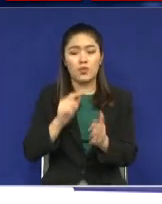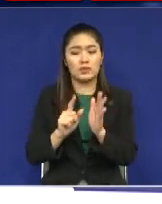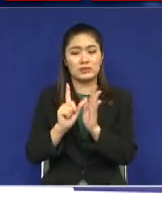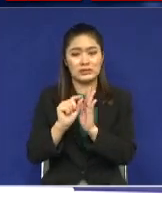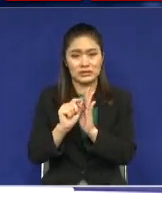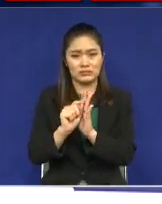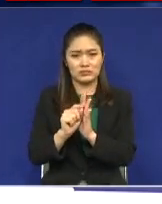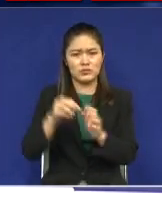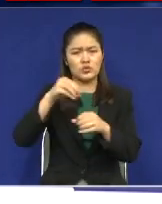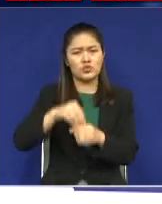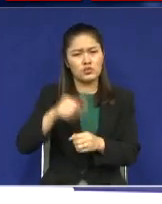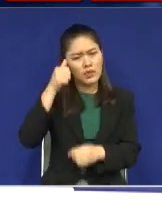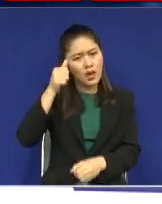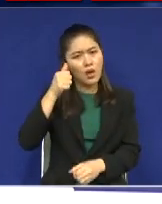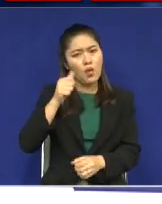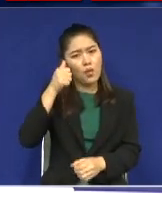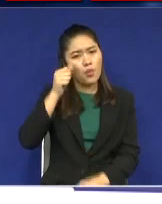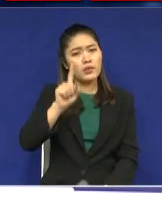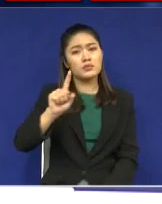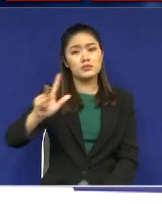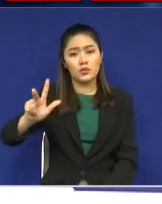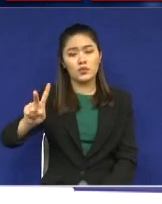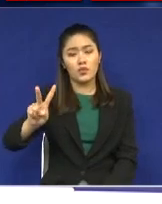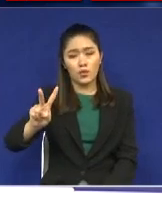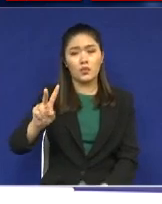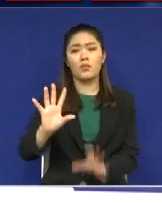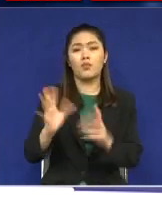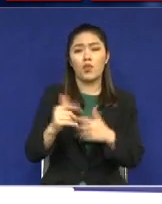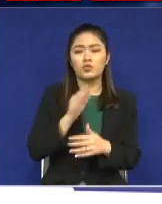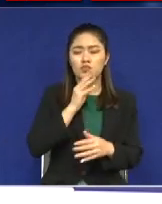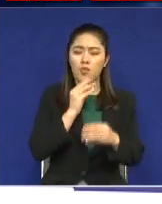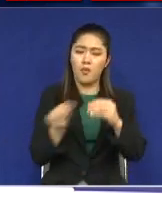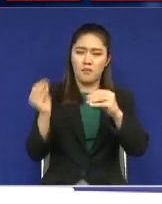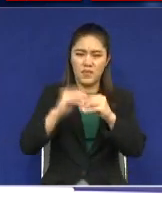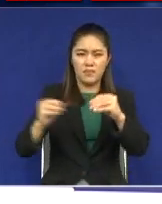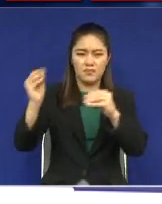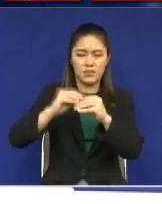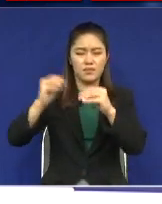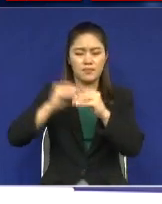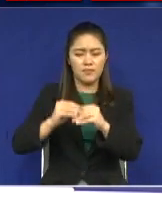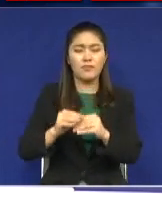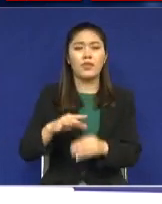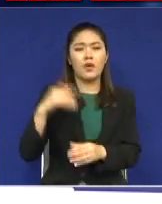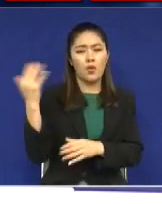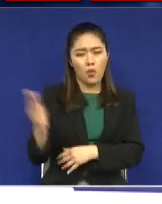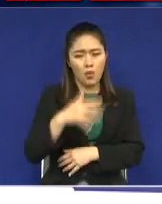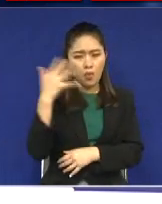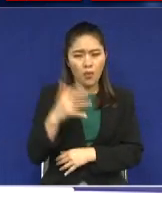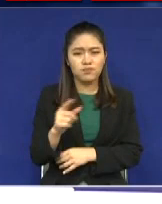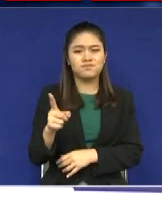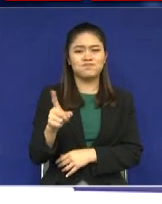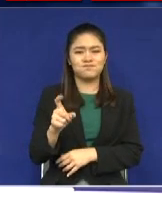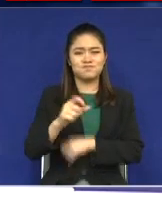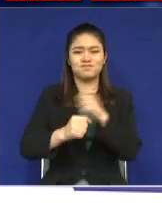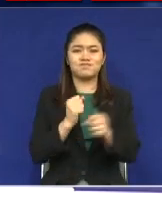าเนี่ยเชื้อยังอยู่ได้ประมาณ 2-3 วันแค่นั้นเองนะครับอุณหภูมิยิ่งเพิ่มขึ้นโอกาสที่เชื้อจะอยู่ในสภาพแวดล้อมก็จะยิ่งสั้นลงไ